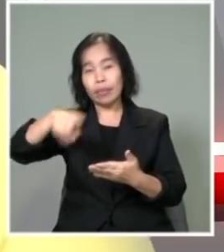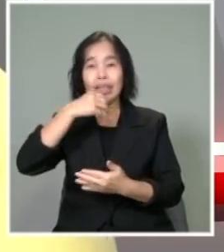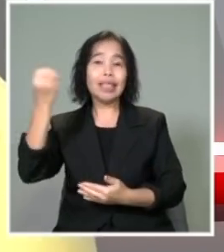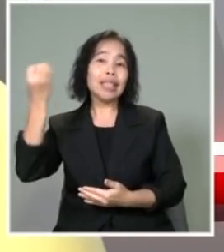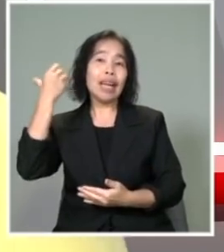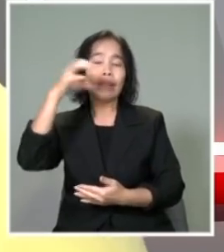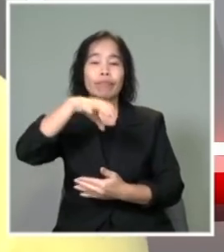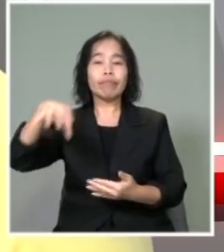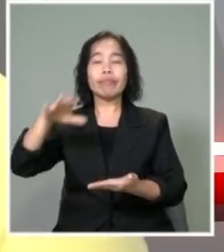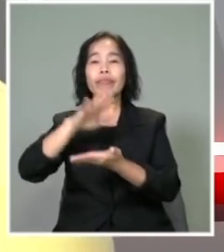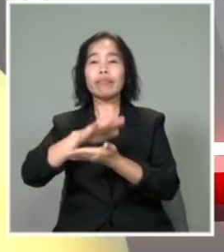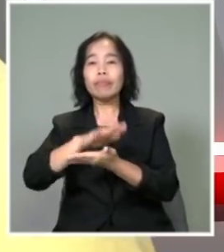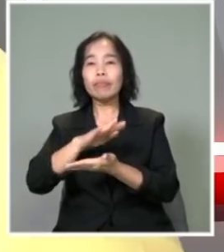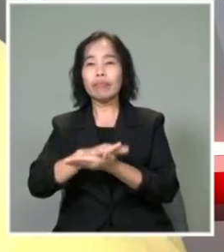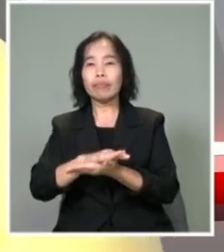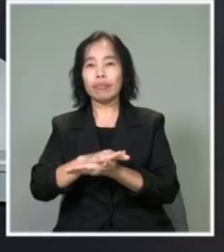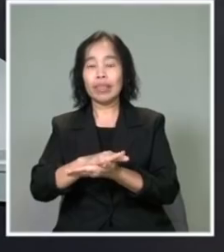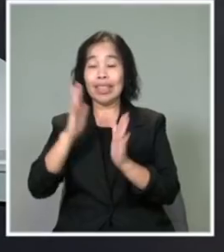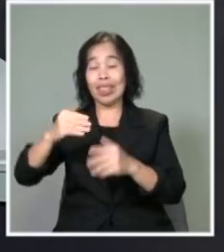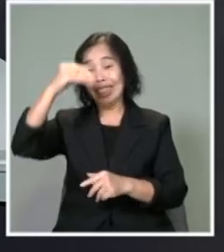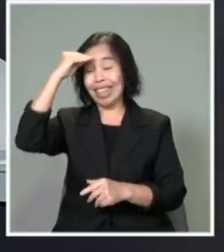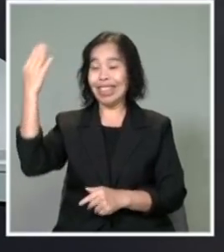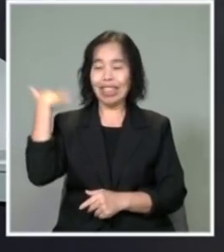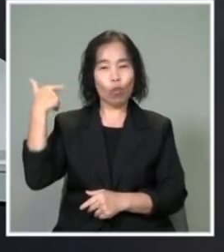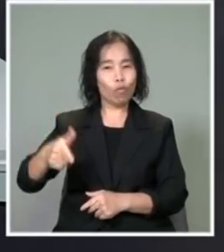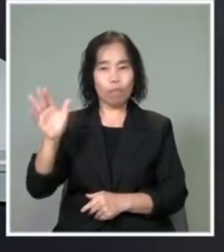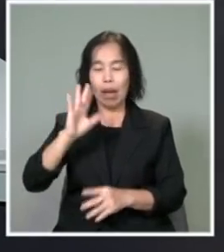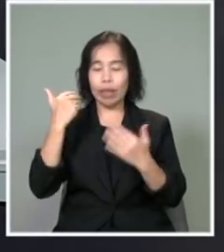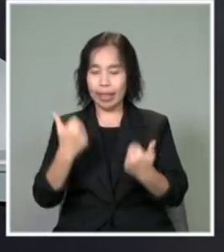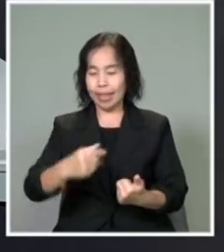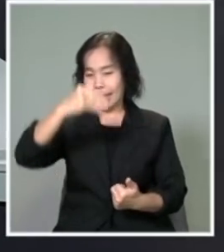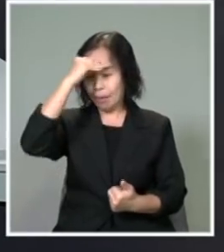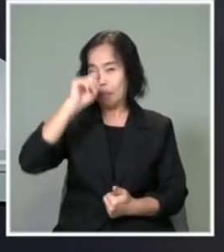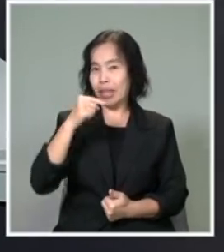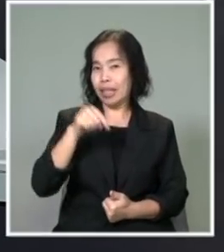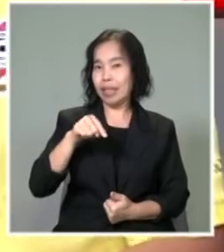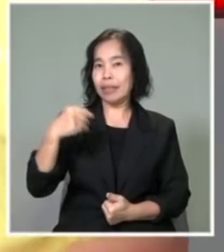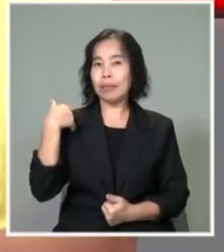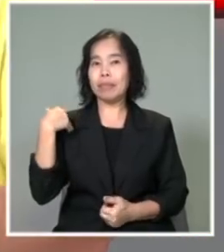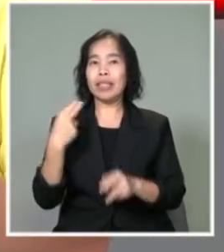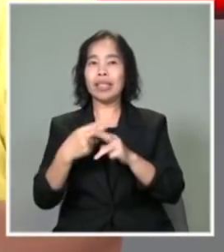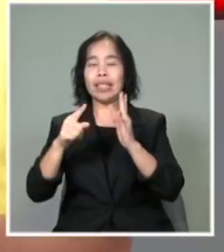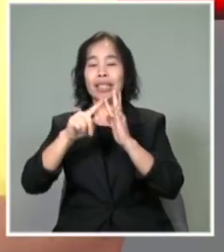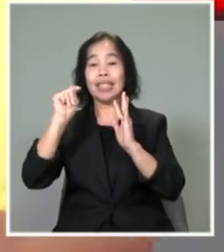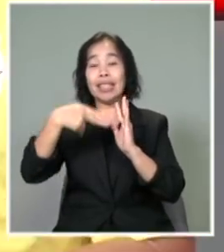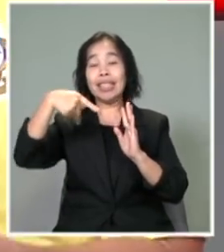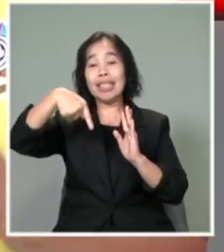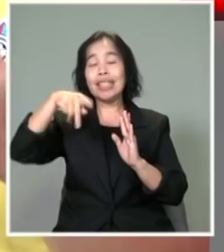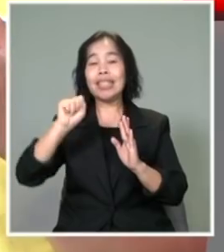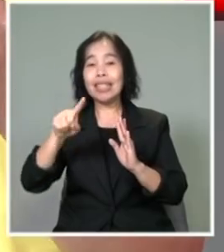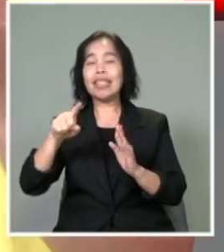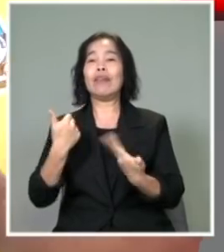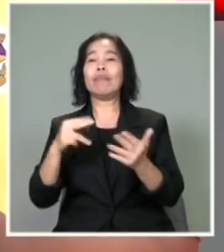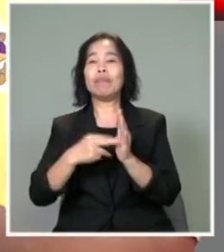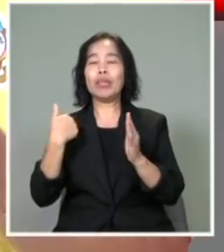เรียนแต่ ศิษย์เก่าได้ไหมฮะศิษย์เก่าได้ไหม ศิษย์เก่าไม่นับครับก็เป็นนักเรียน ผมจะเสนอธีรยุทธจากเทพศิรินทร์ซะหน่อย คนนี้ได้ไหมดีไหมครับเราบอกว่าเนี่ยครับก็จะมีโร